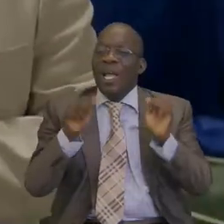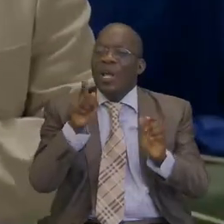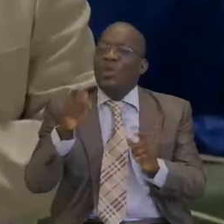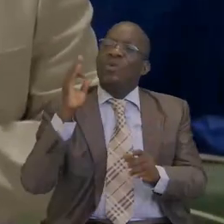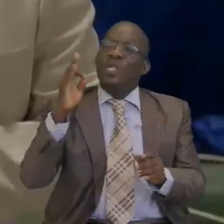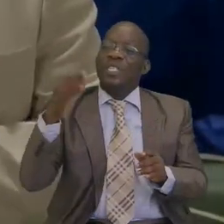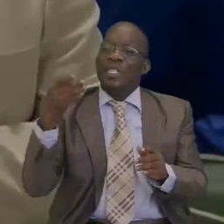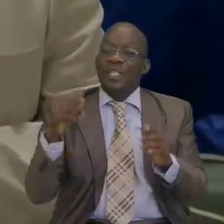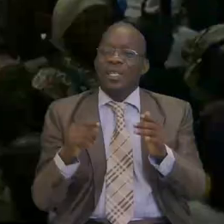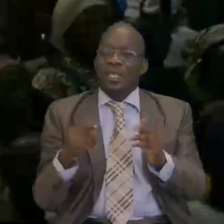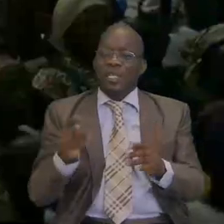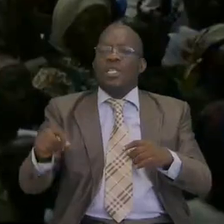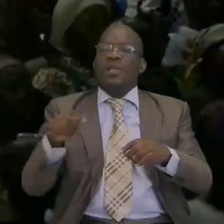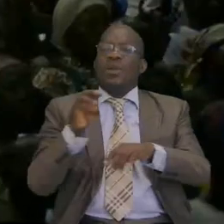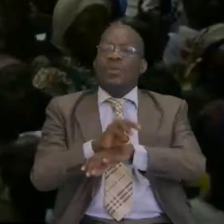le message ce soir?